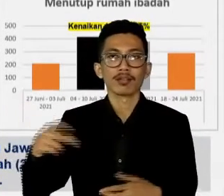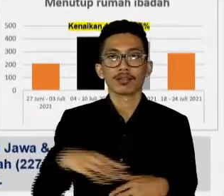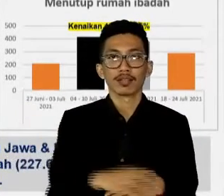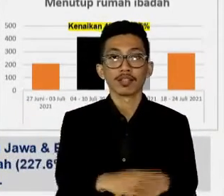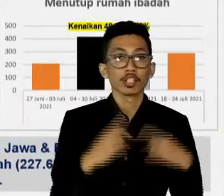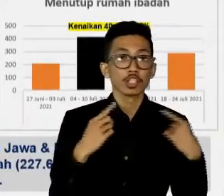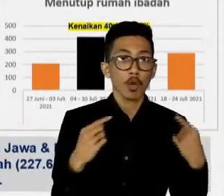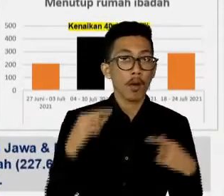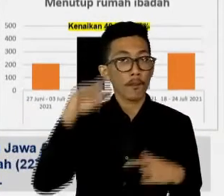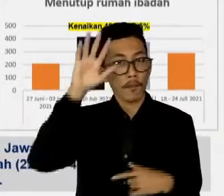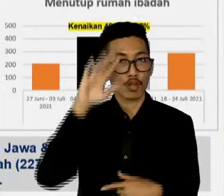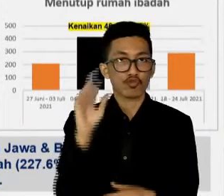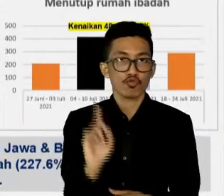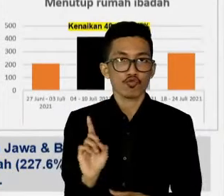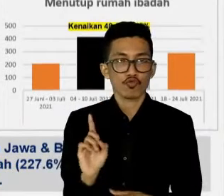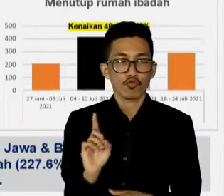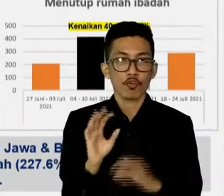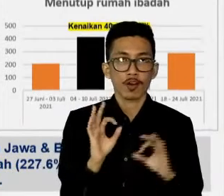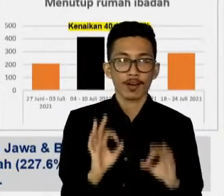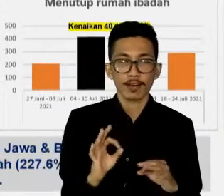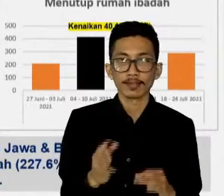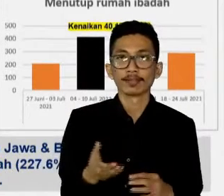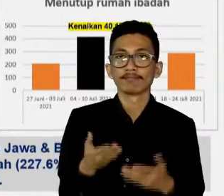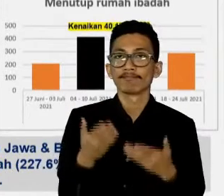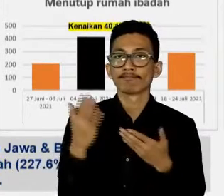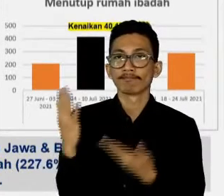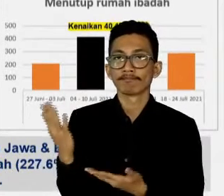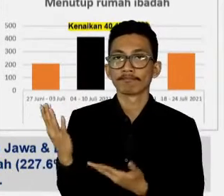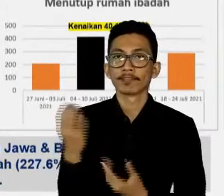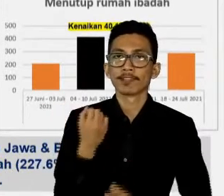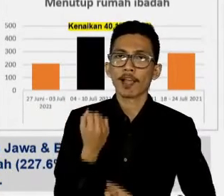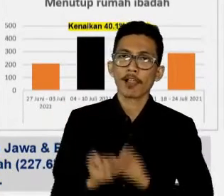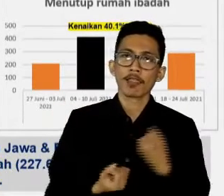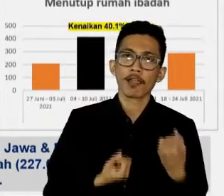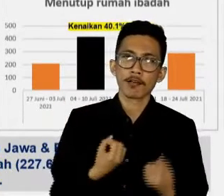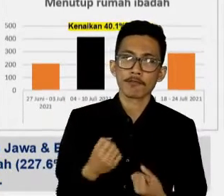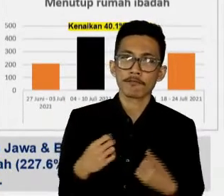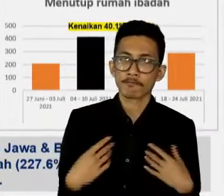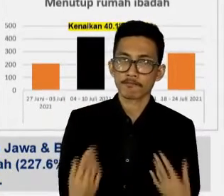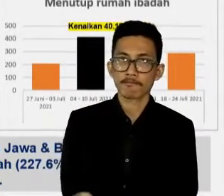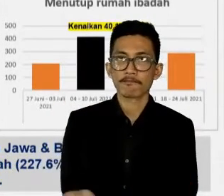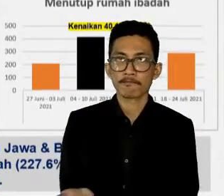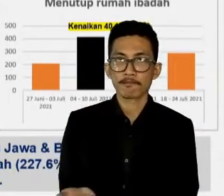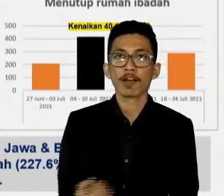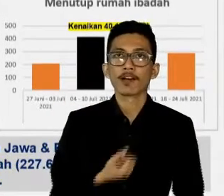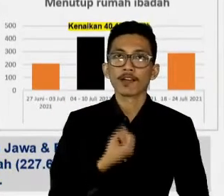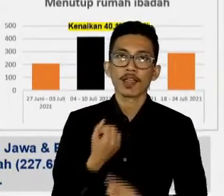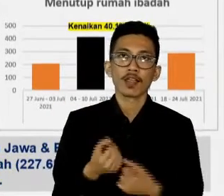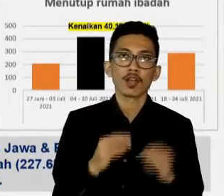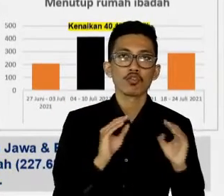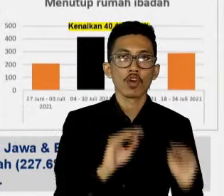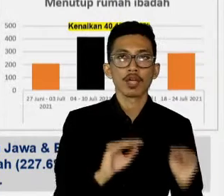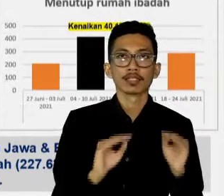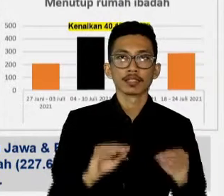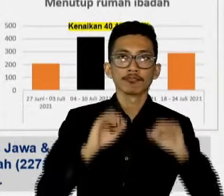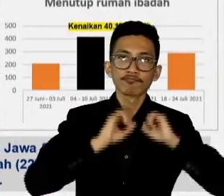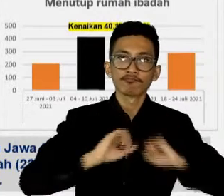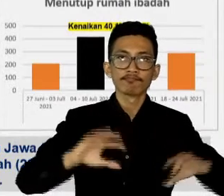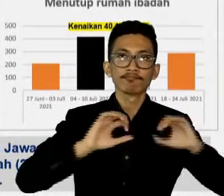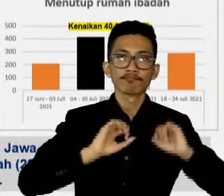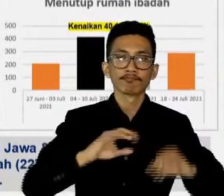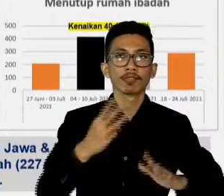wilayah Jawa dan Bali terlebih dahulu. Di sini kita bisa lihat ada beberapa kegiatan. Yang pertama ada kegiatan edukasi dan sosialisasi